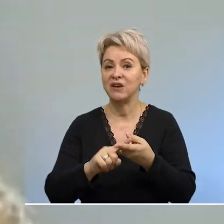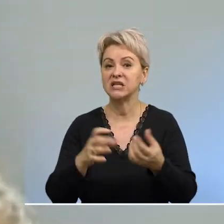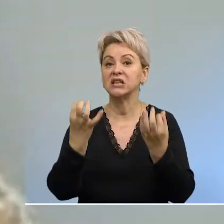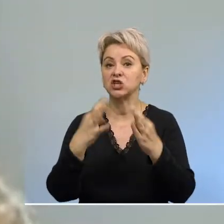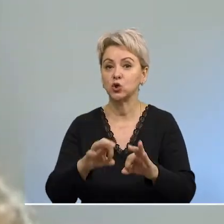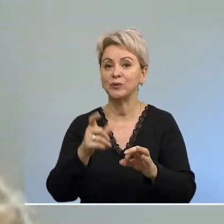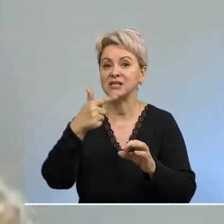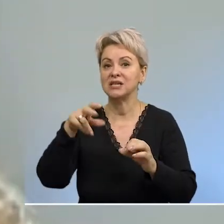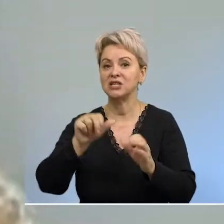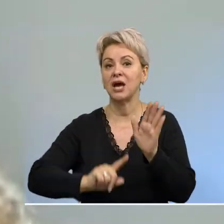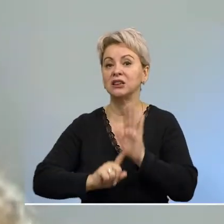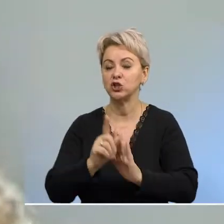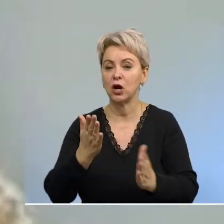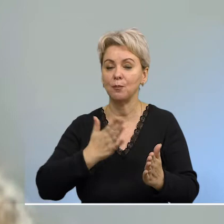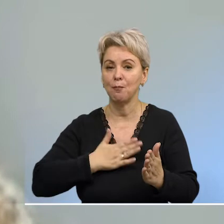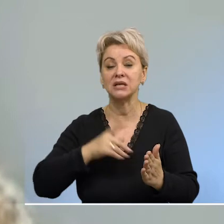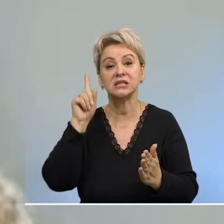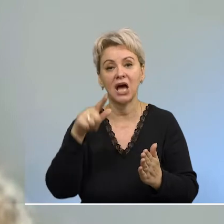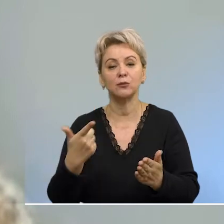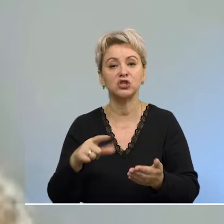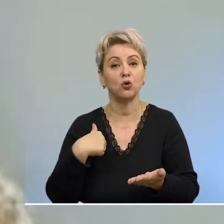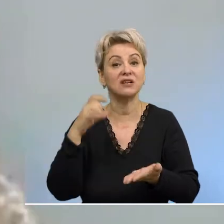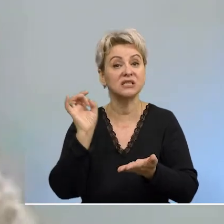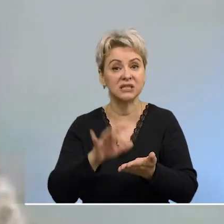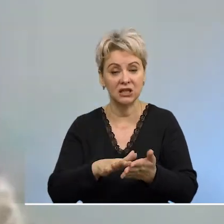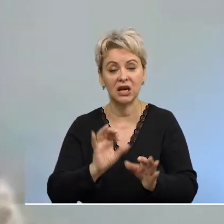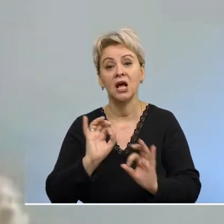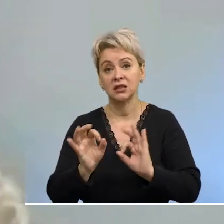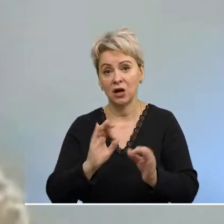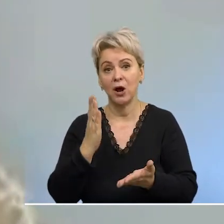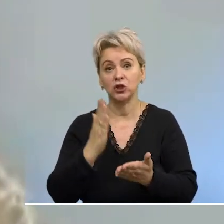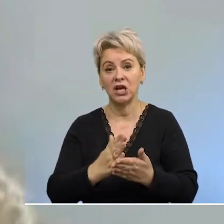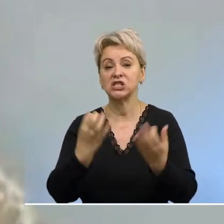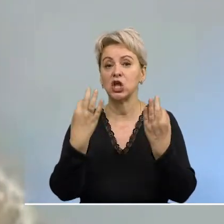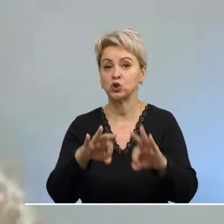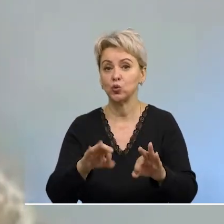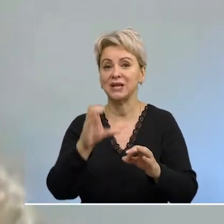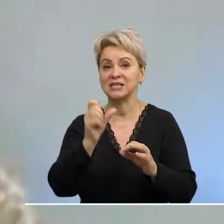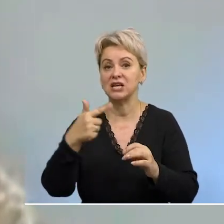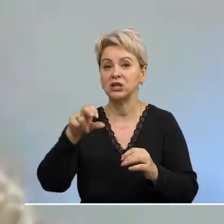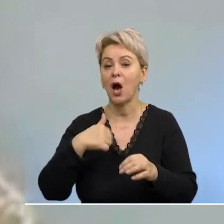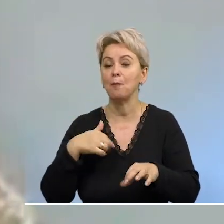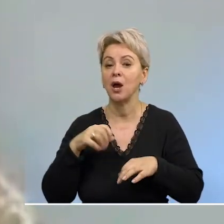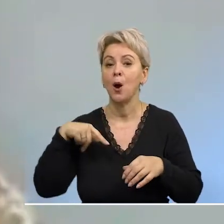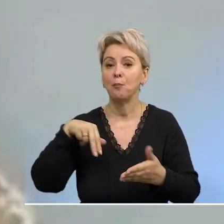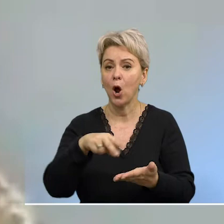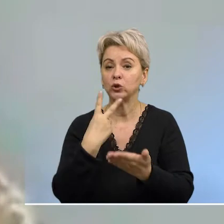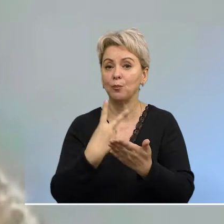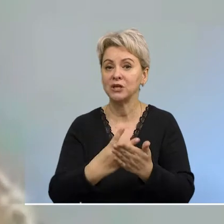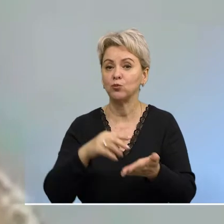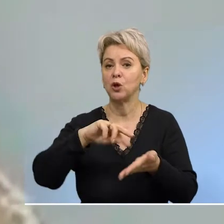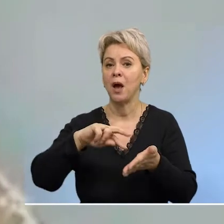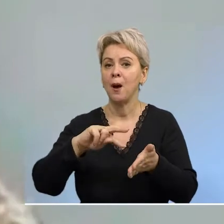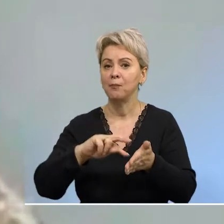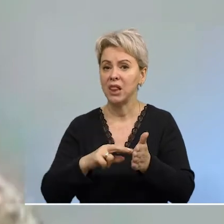к доступной среде, поэтому изначально мы знаем, где у нас в центре более-менее существует доступная среда. Мы проходим,